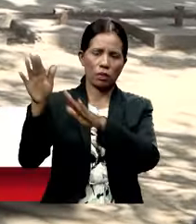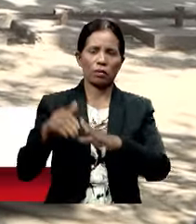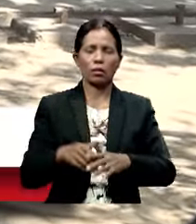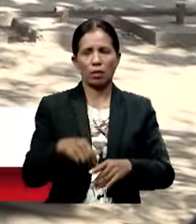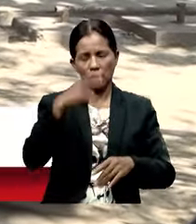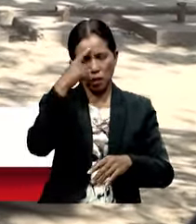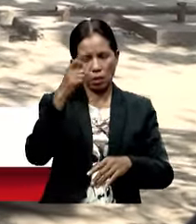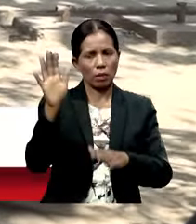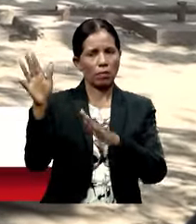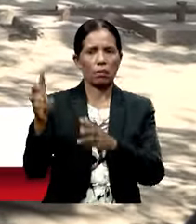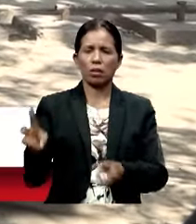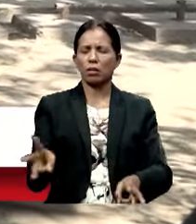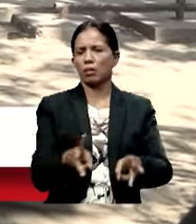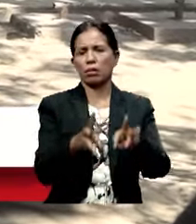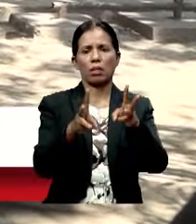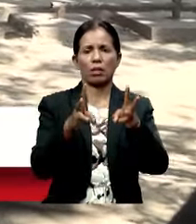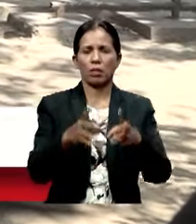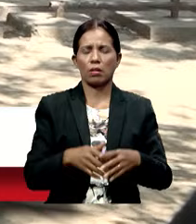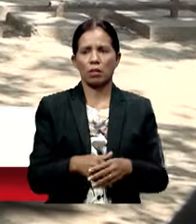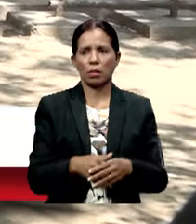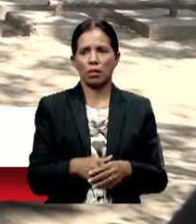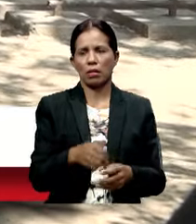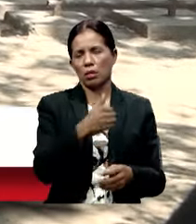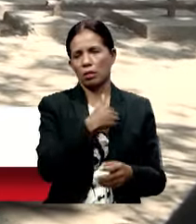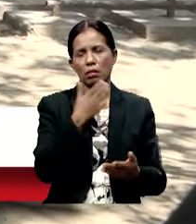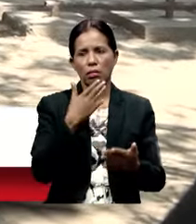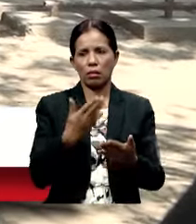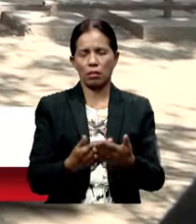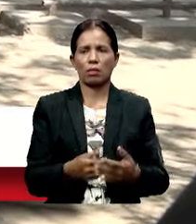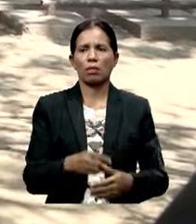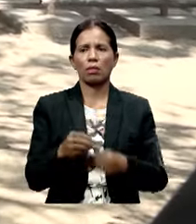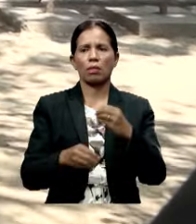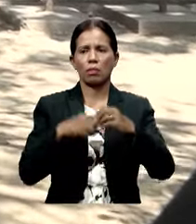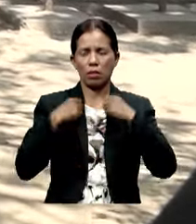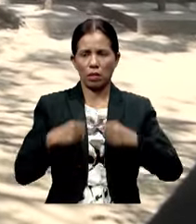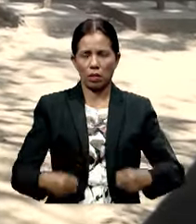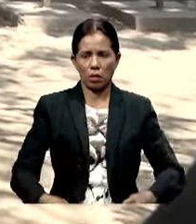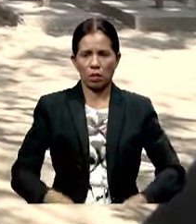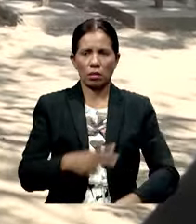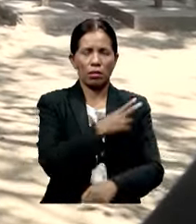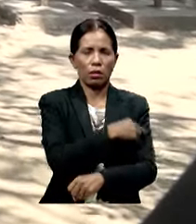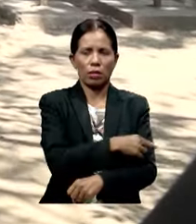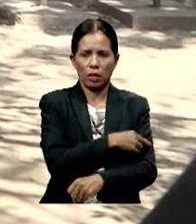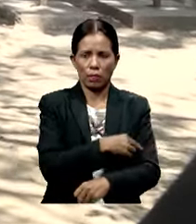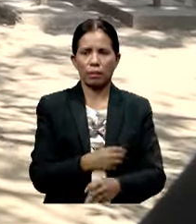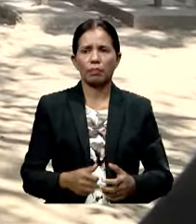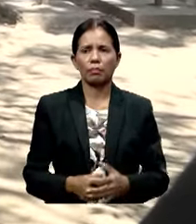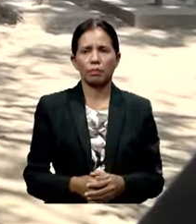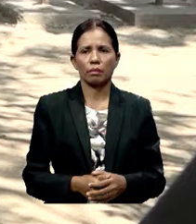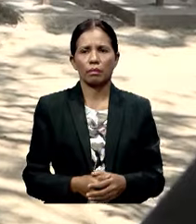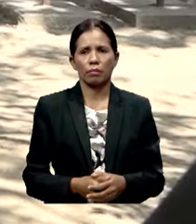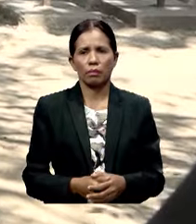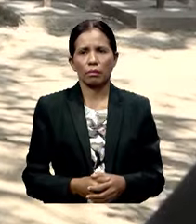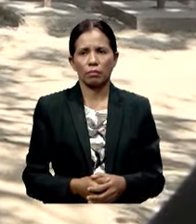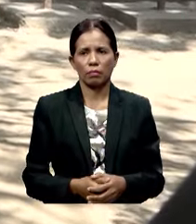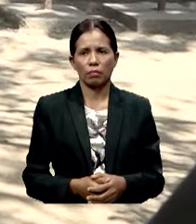tambah yang ba estrada mos be, balun sidok dia menos liu tang kono ba saudinya, hospital. Karabes